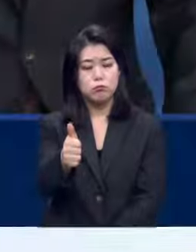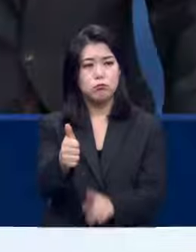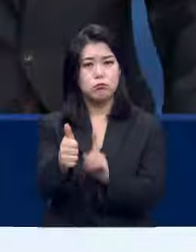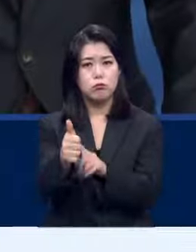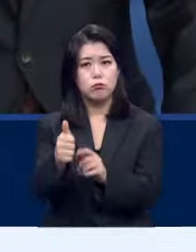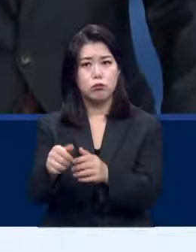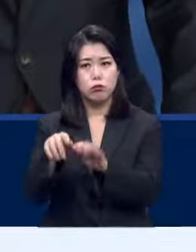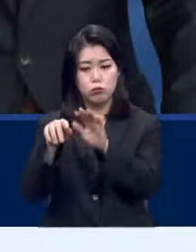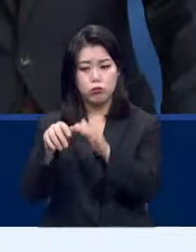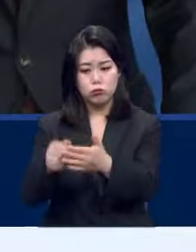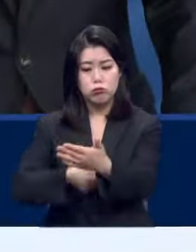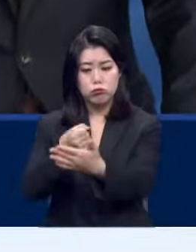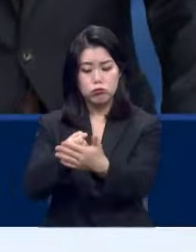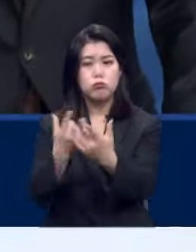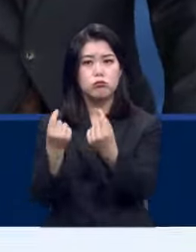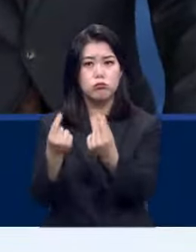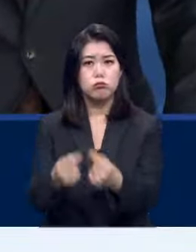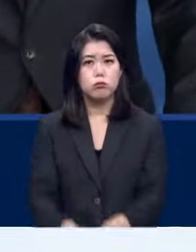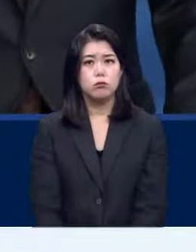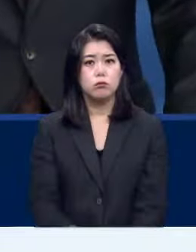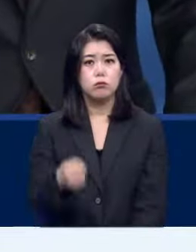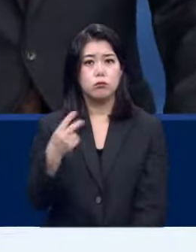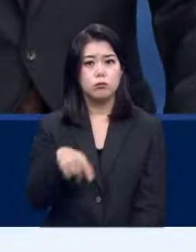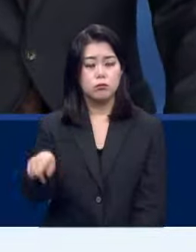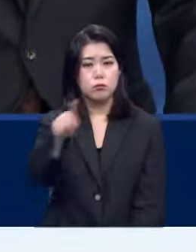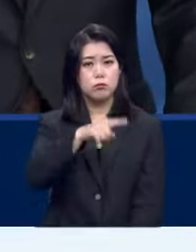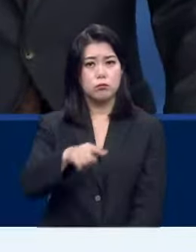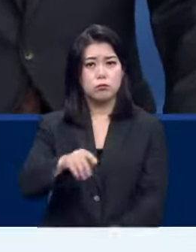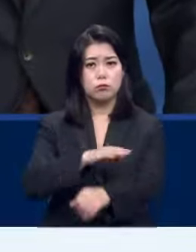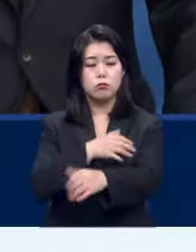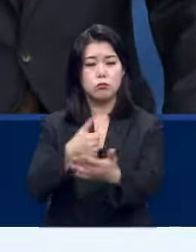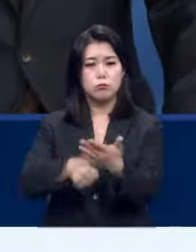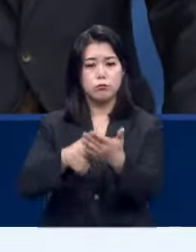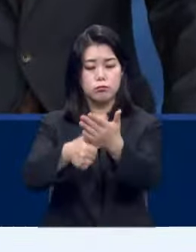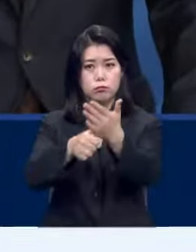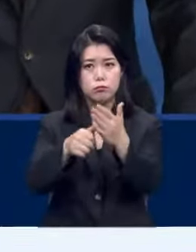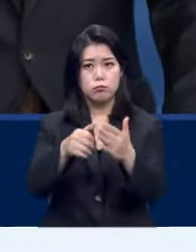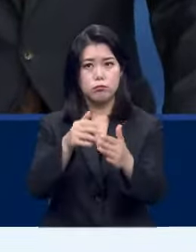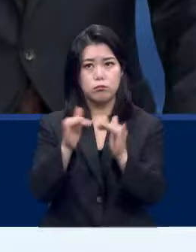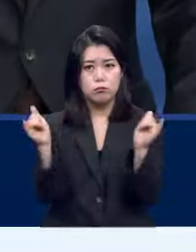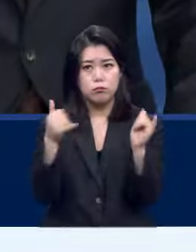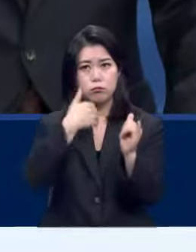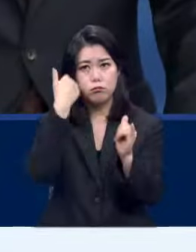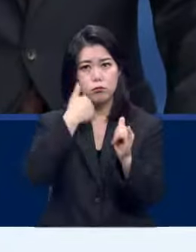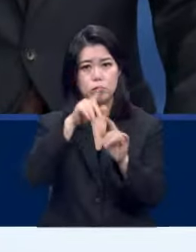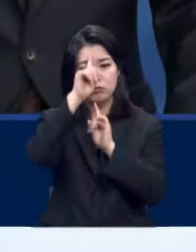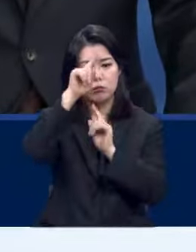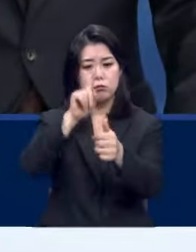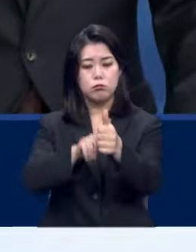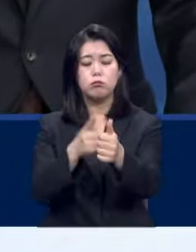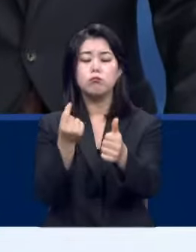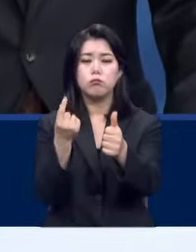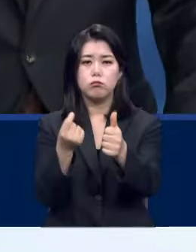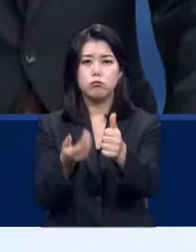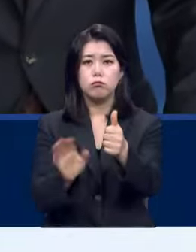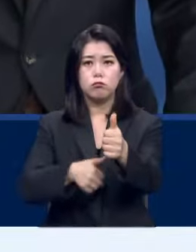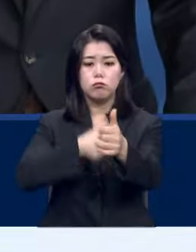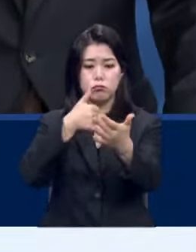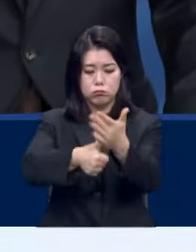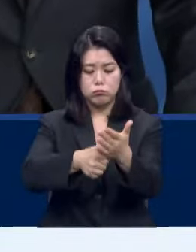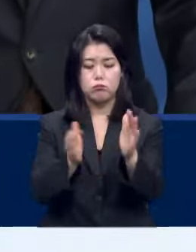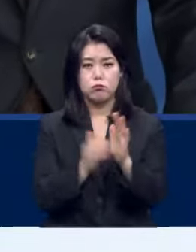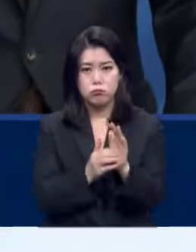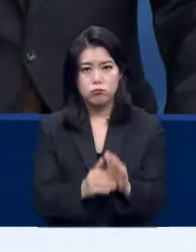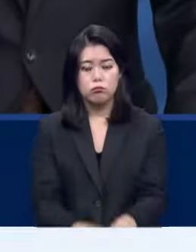공간에서 결정했다가 팩트일 거 같아요 또 당시의 결제권는 어쨌든 이준석 대표입니다 그럼이 서류가 올라왔을 때 이석 대표가 결제했을